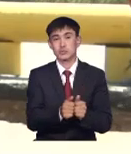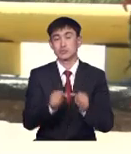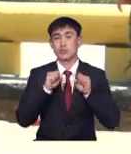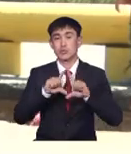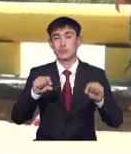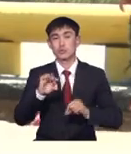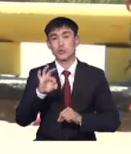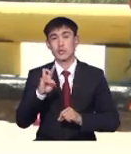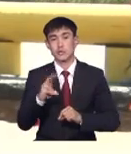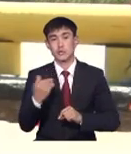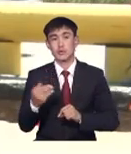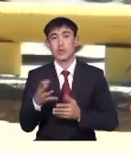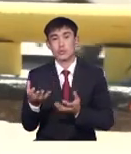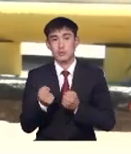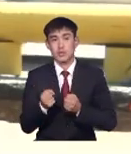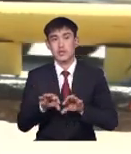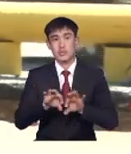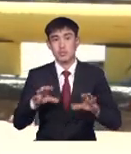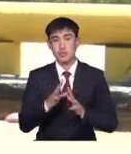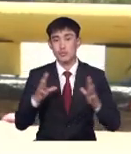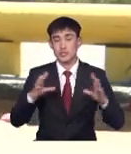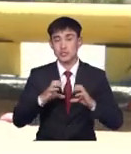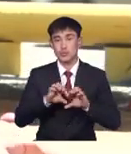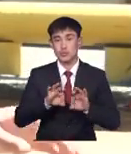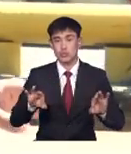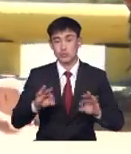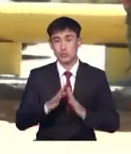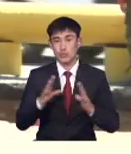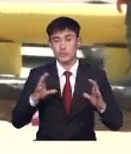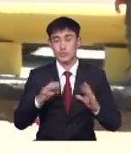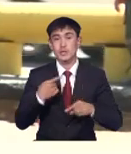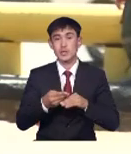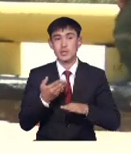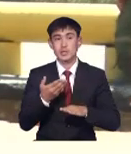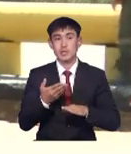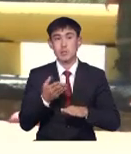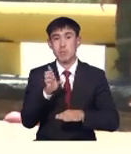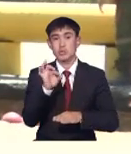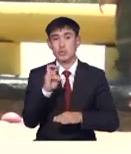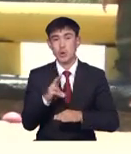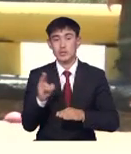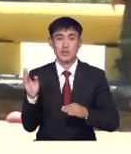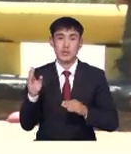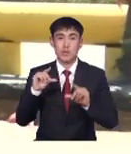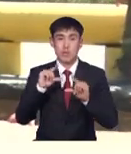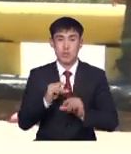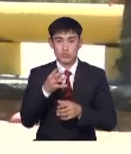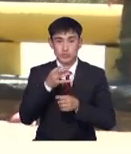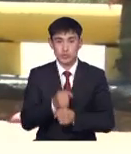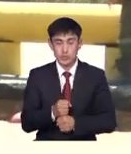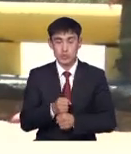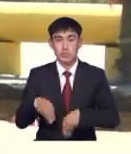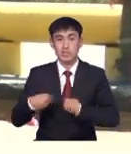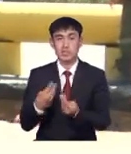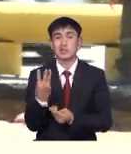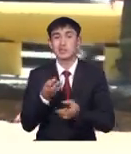спорткомплекса Уркен. Оттуда мы диаметр увеличили, то есть мы разгружаем баскуат, то есть передали на третью